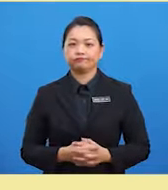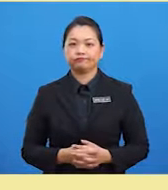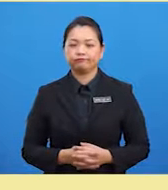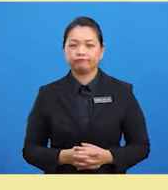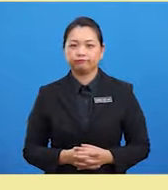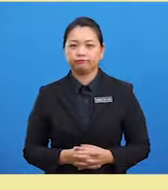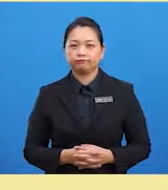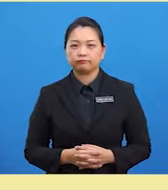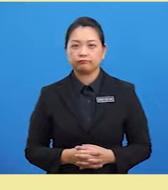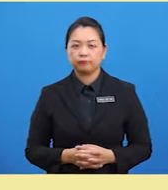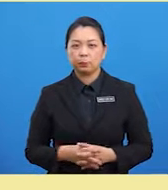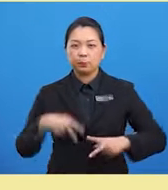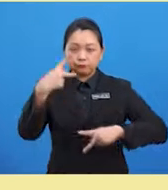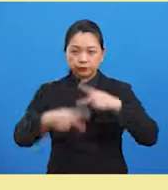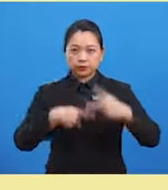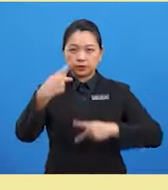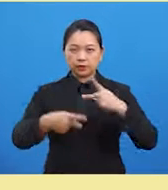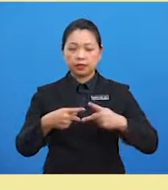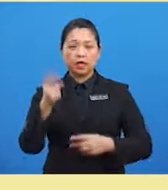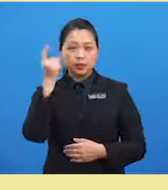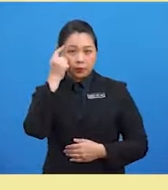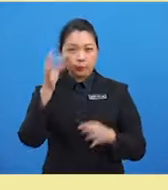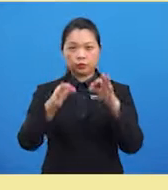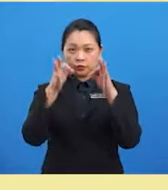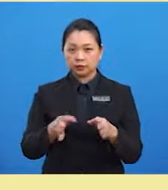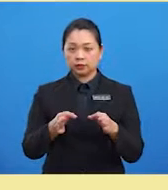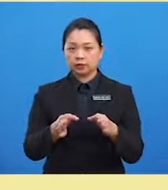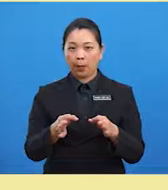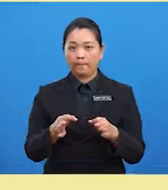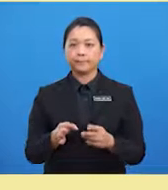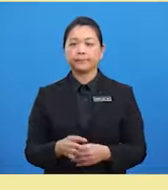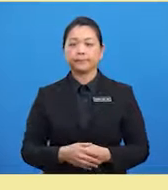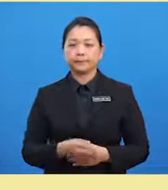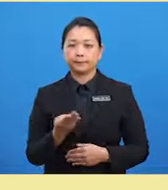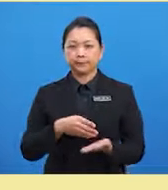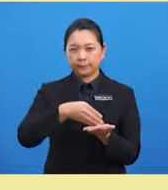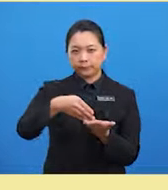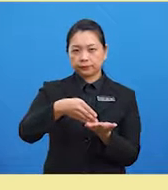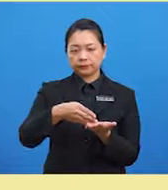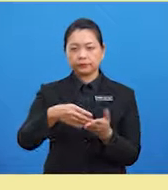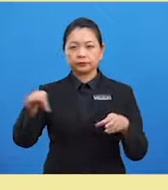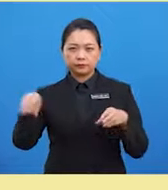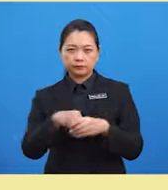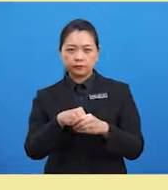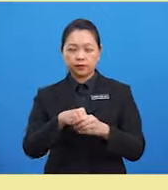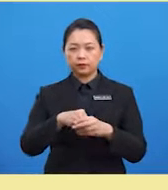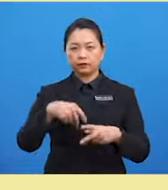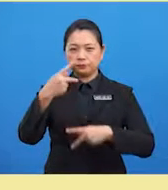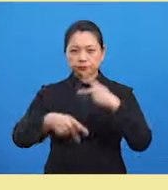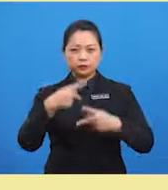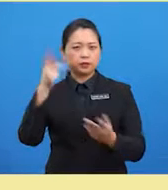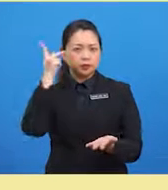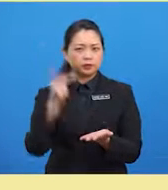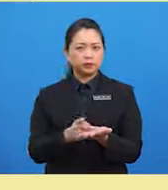Manakala proses keputusan pembelian produk pengguna melibatkan proses kenal